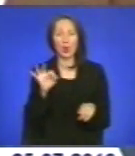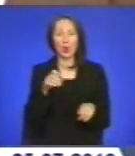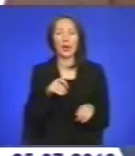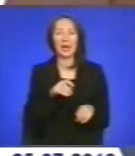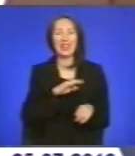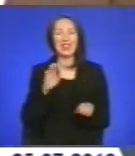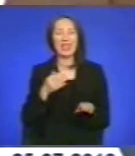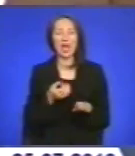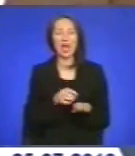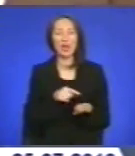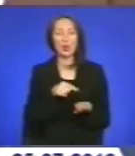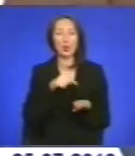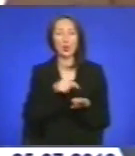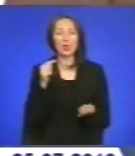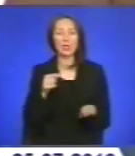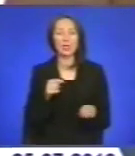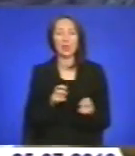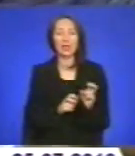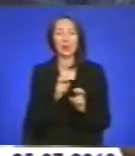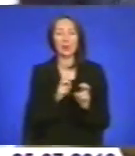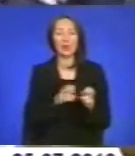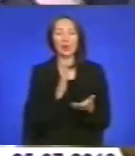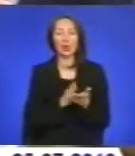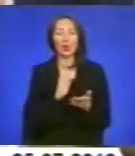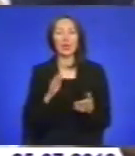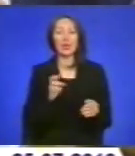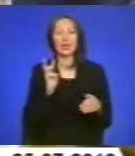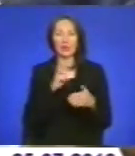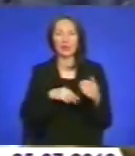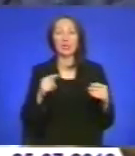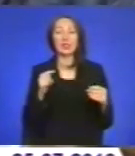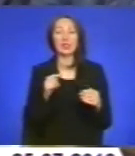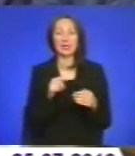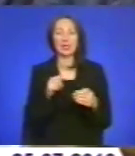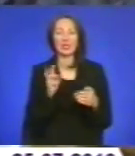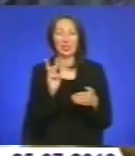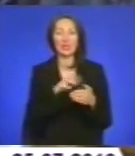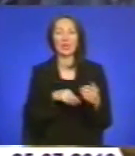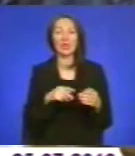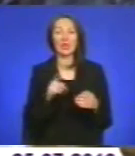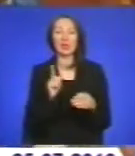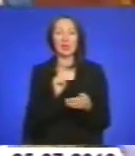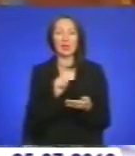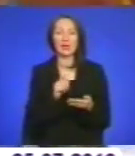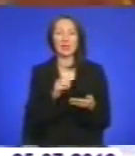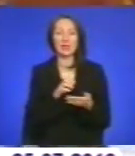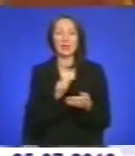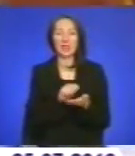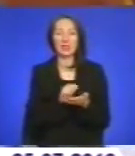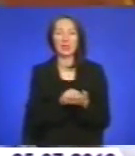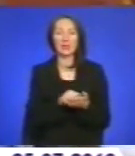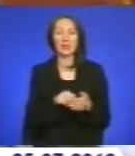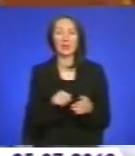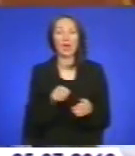– аж до позбавлення відповідних ліцензій. Ціни на сільськогосподарські товари залишаться доступними. До кінця року підвищення вартості хліба